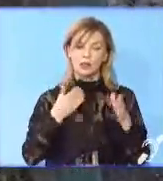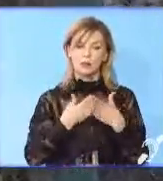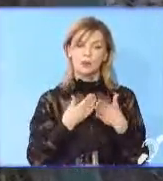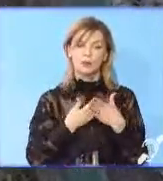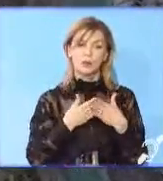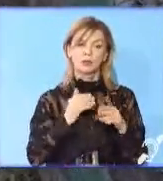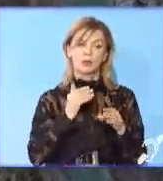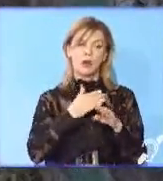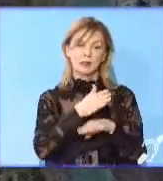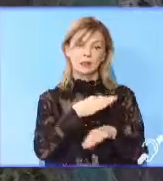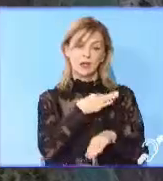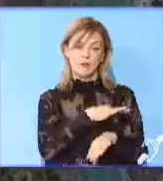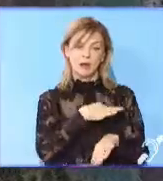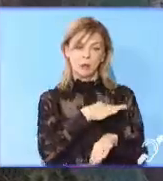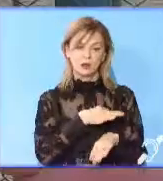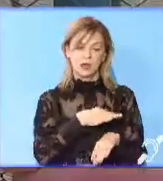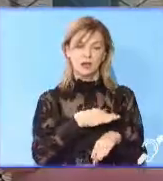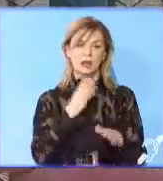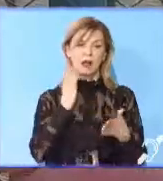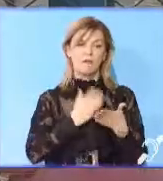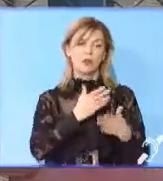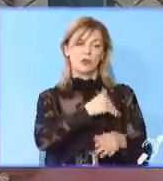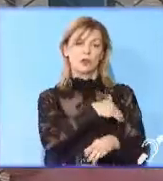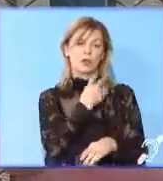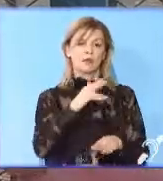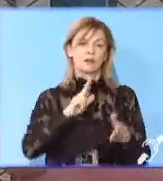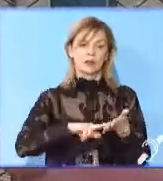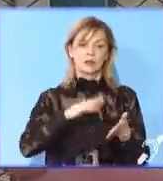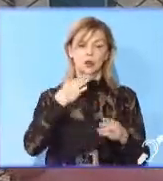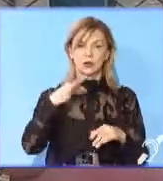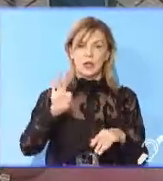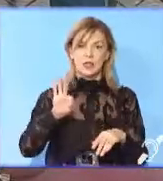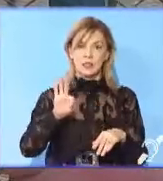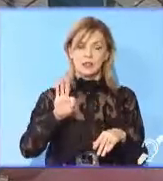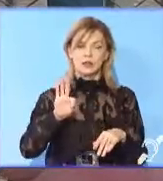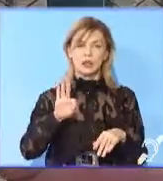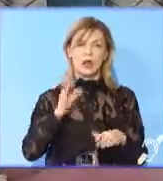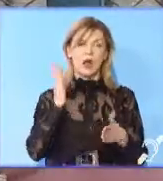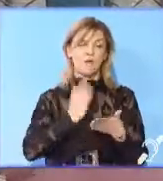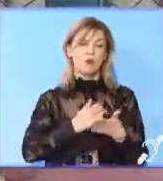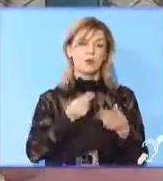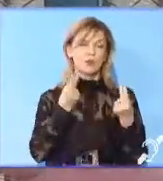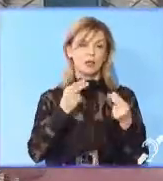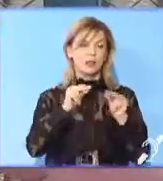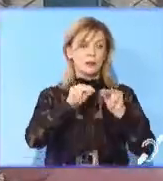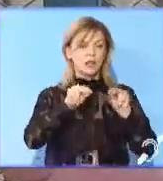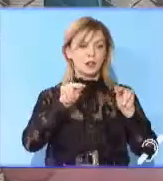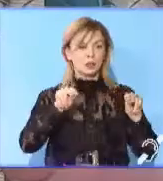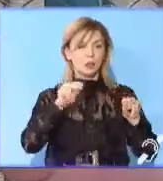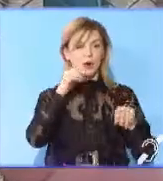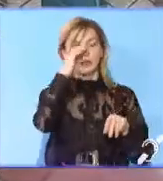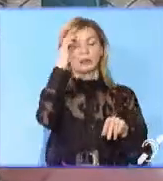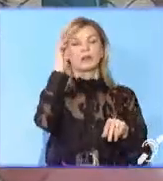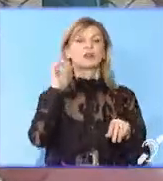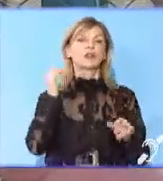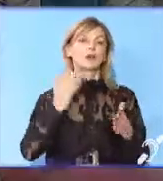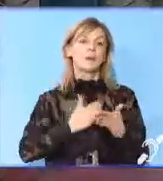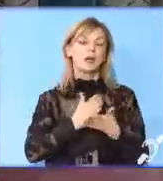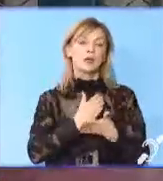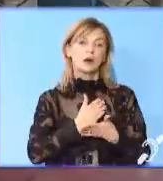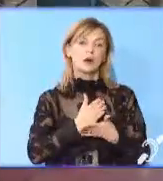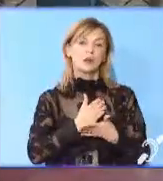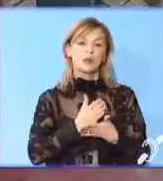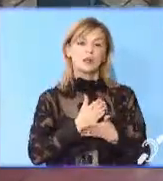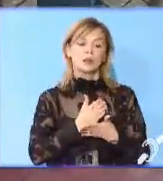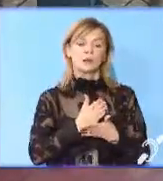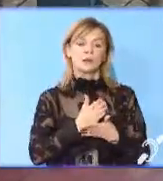îndeplini visul. A fost o evă de 10, a fost foarte bine educată din punctul ăsta de vedere și mereu a fost